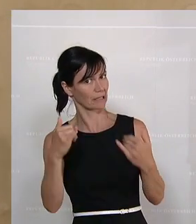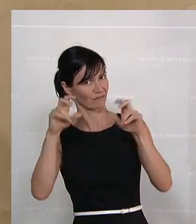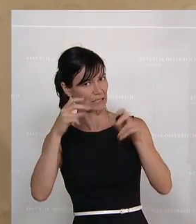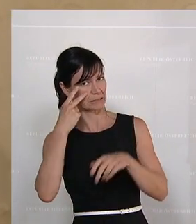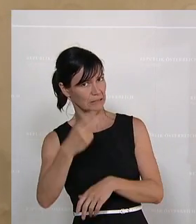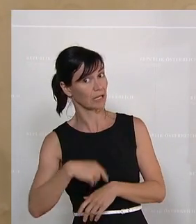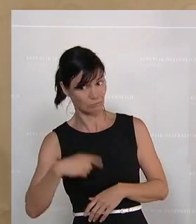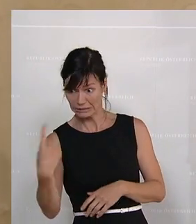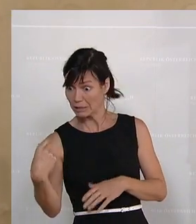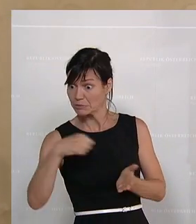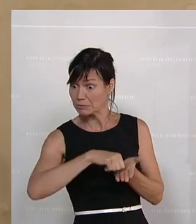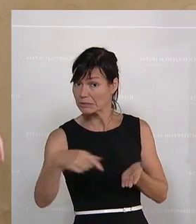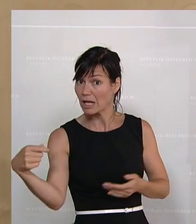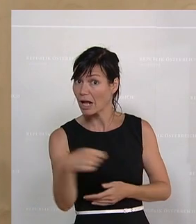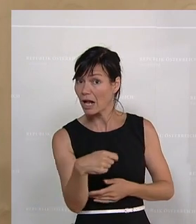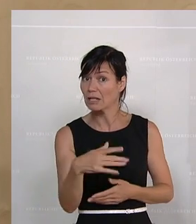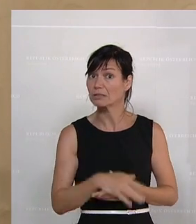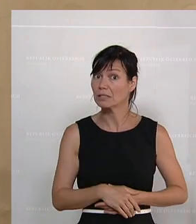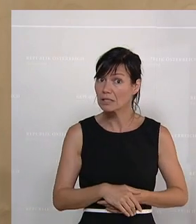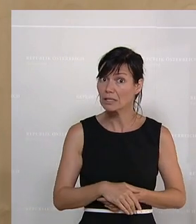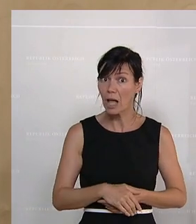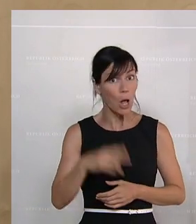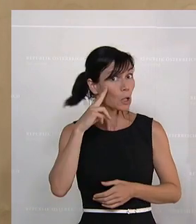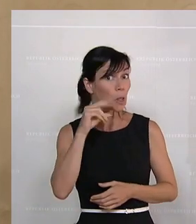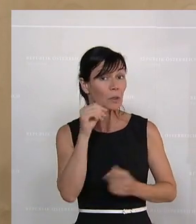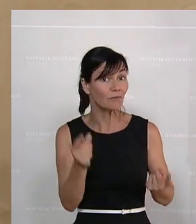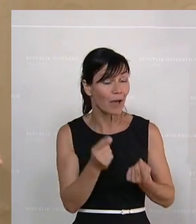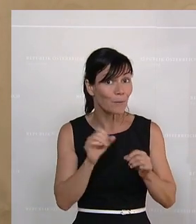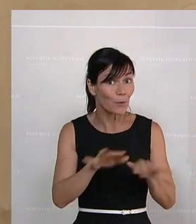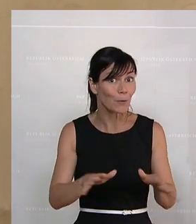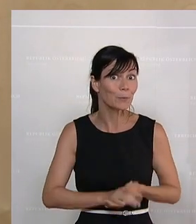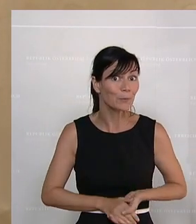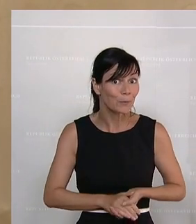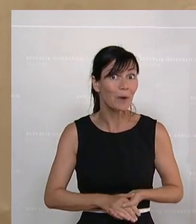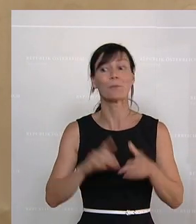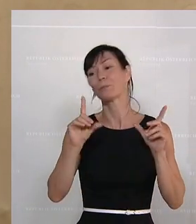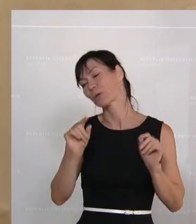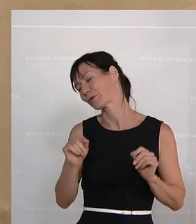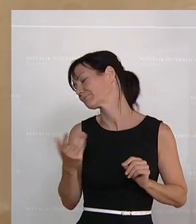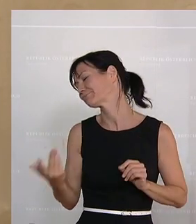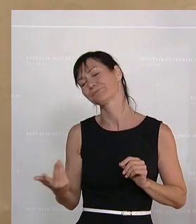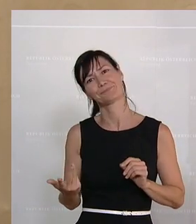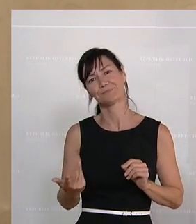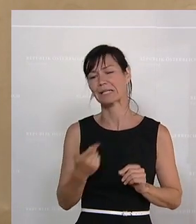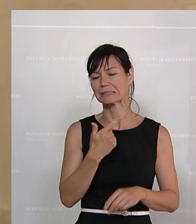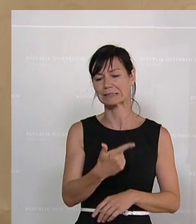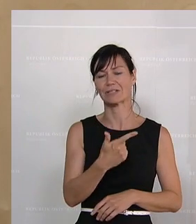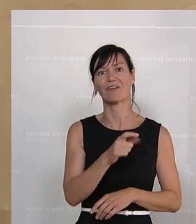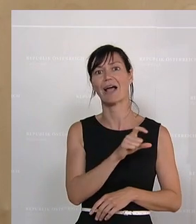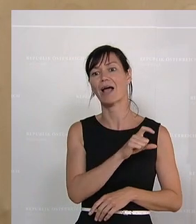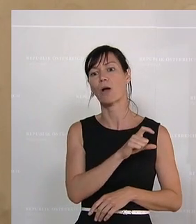diese kampagne gegen die regierungsposition nicht kennen da gehören sie anscheinend nichts zu den 200